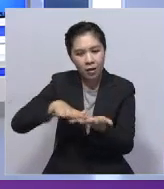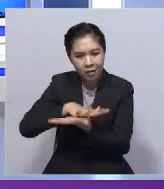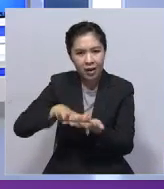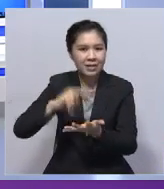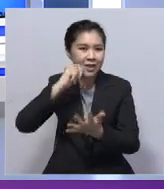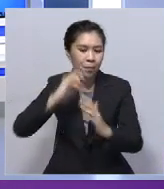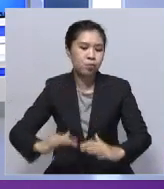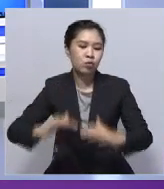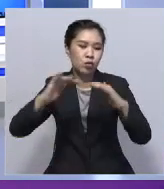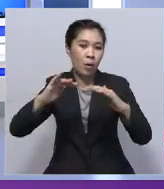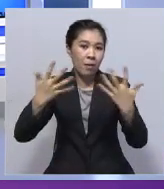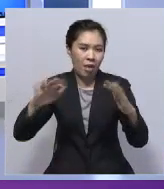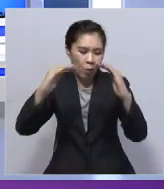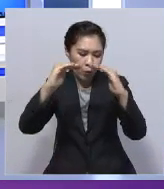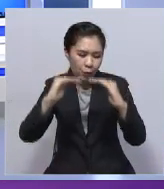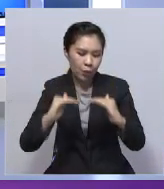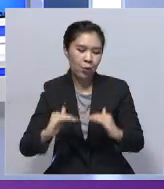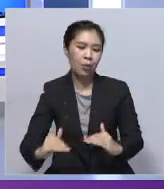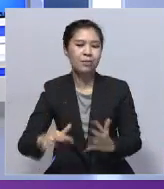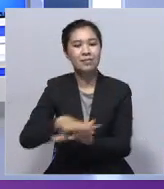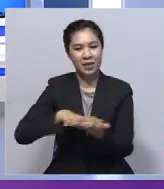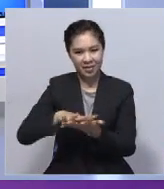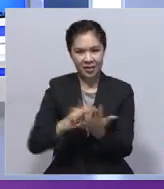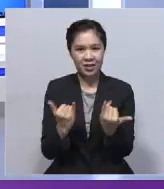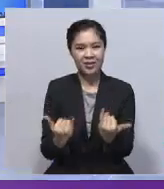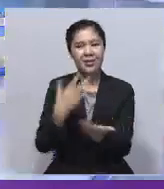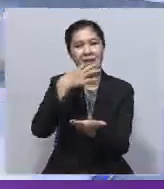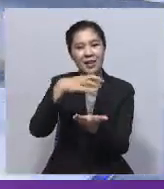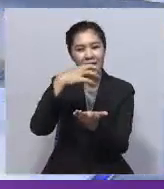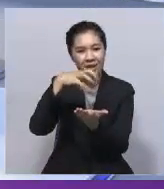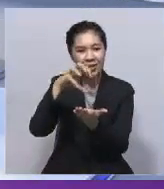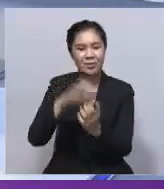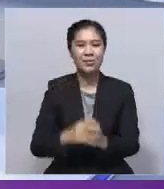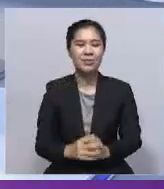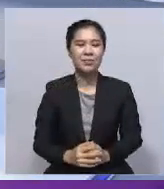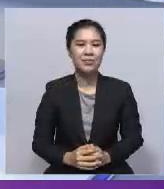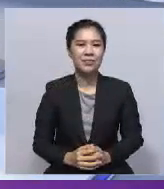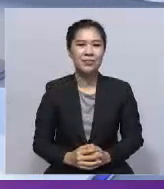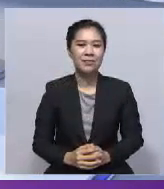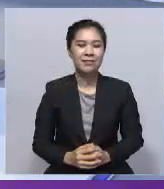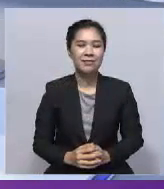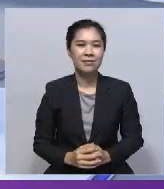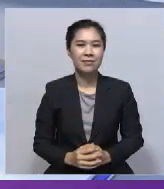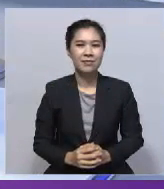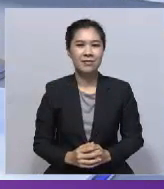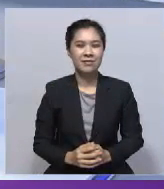ภัยหลังจากน้ำลดลงไปแล้วติดตามได้จากคุณจารุวรรณจารุจินดาค่ะ เชิญครับ เชิญค่ะ